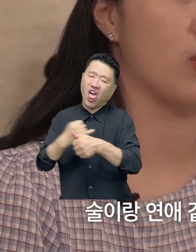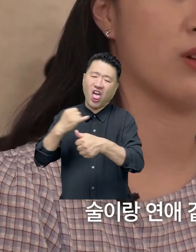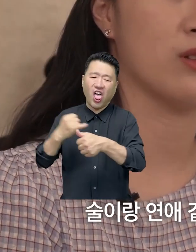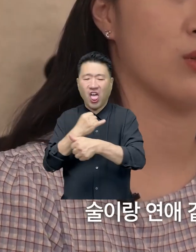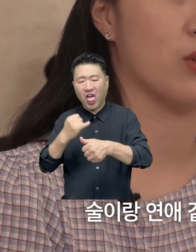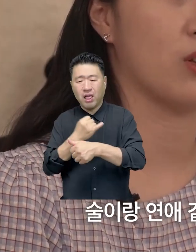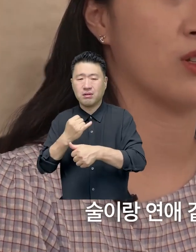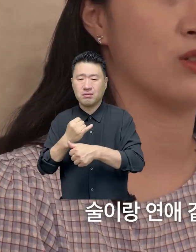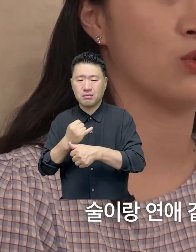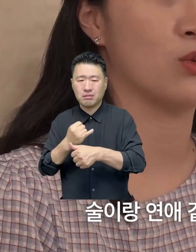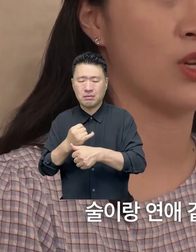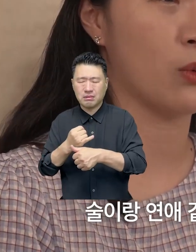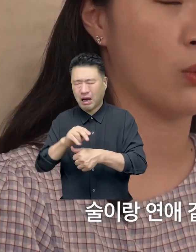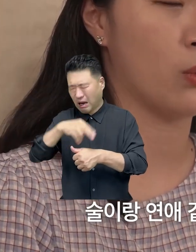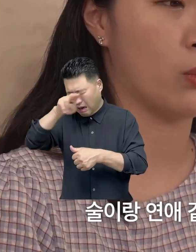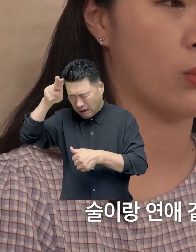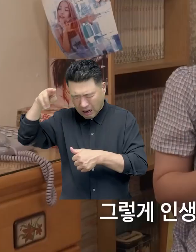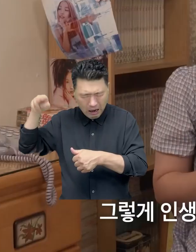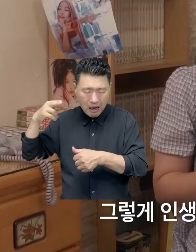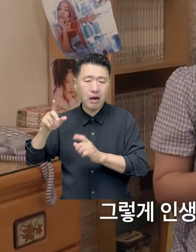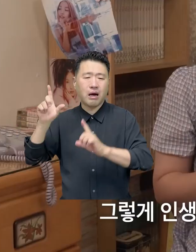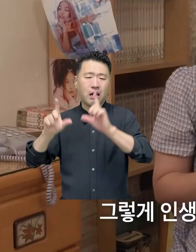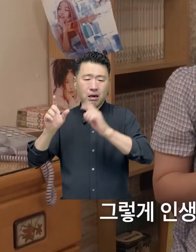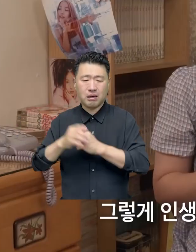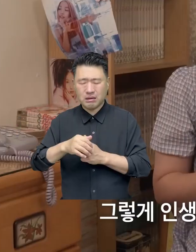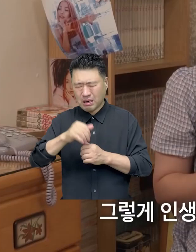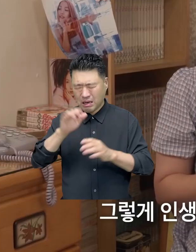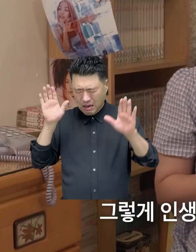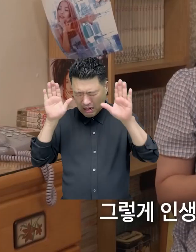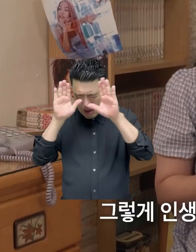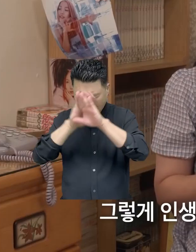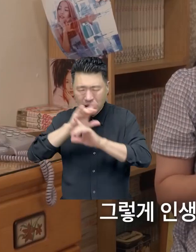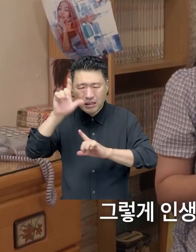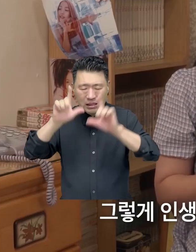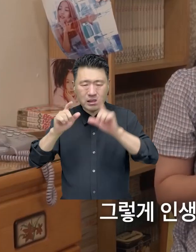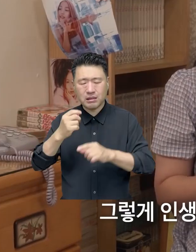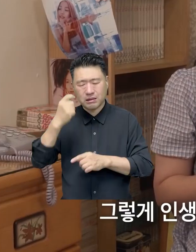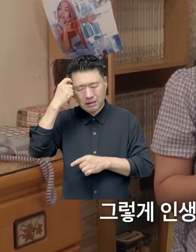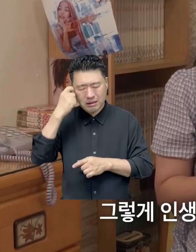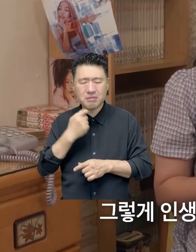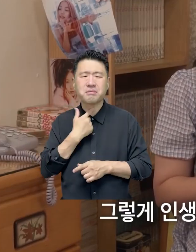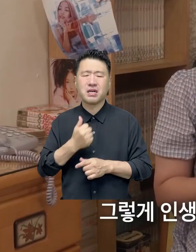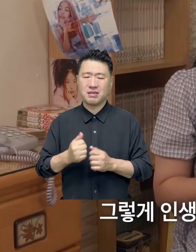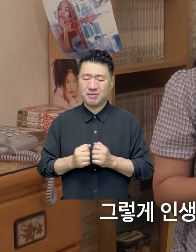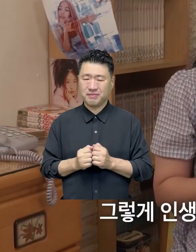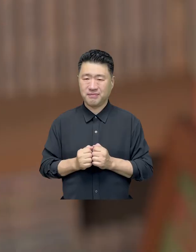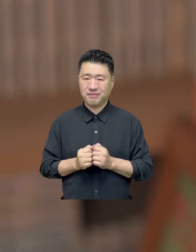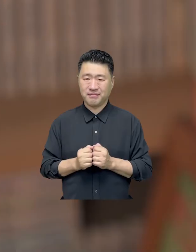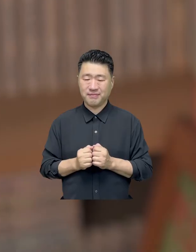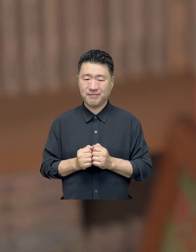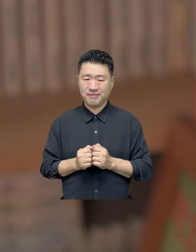술이랑 연애 같은 거에 굉장히 의존을 했고 그렇게 인생의 암흑기를 조금 보냈었죠.